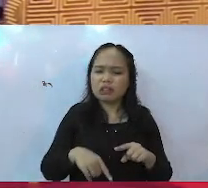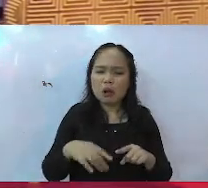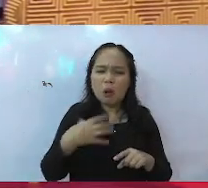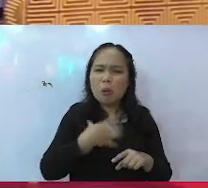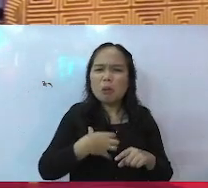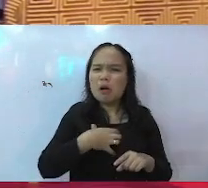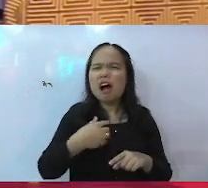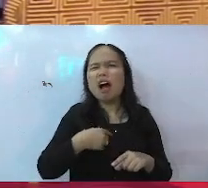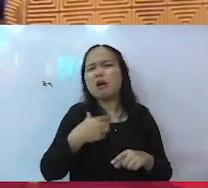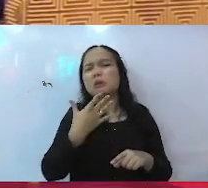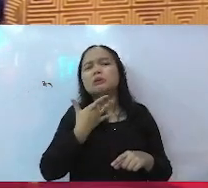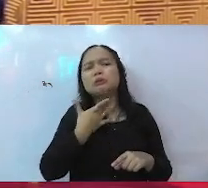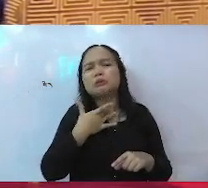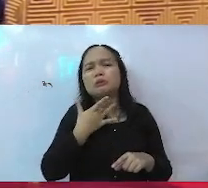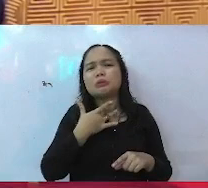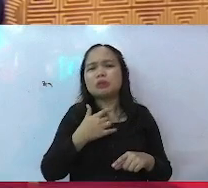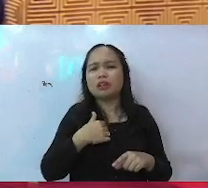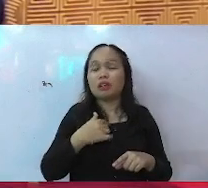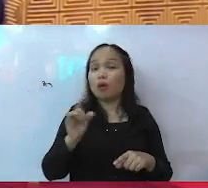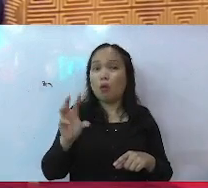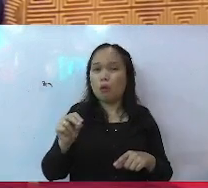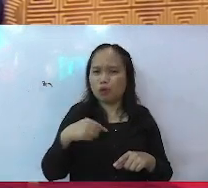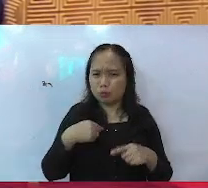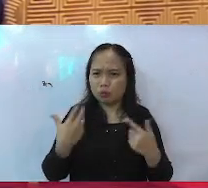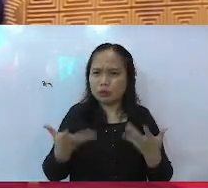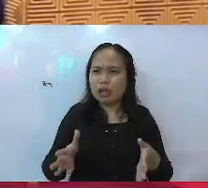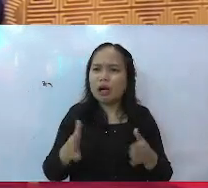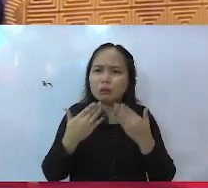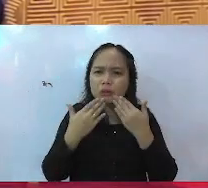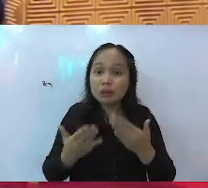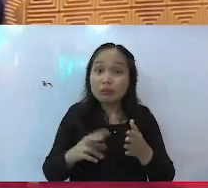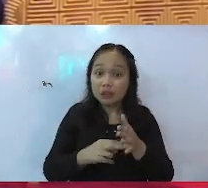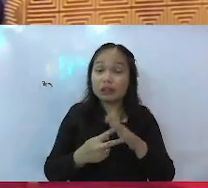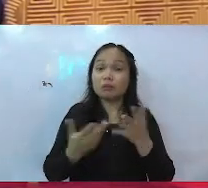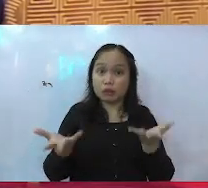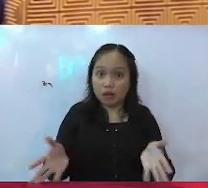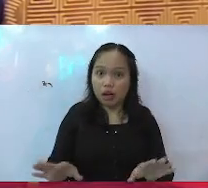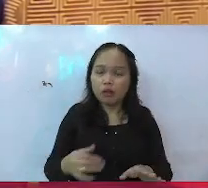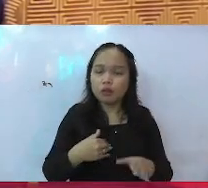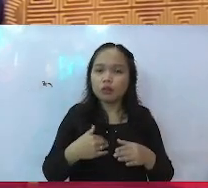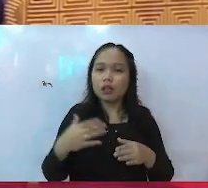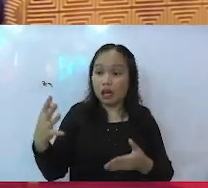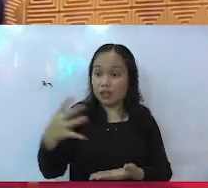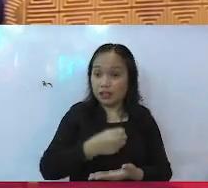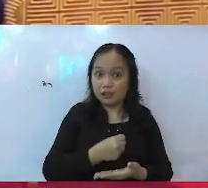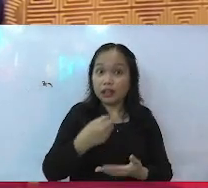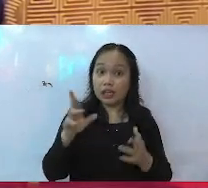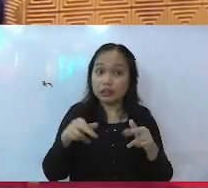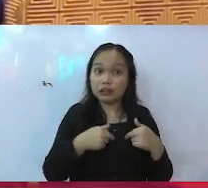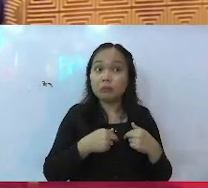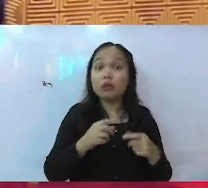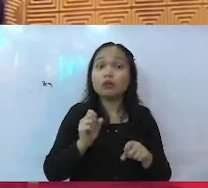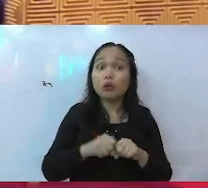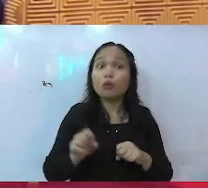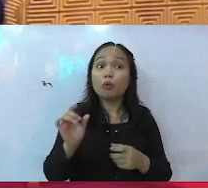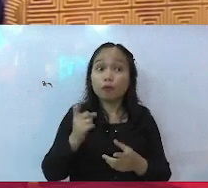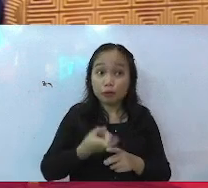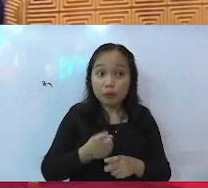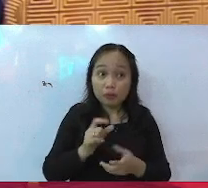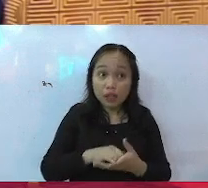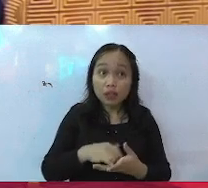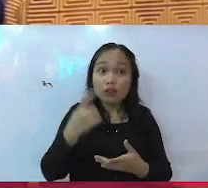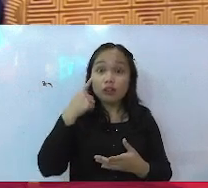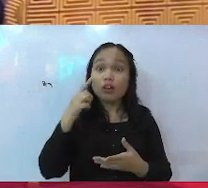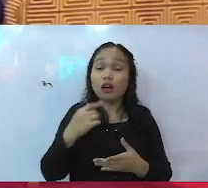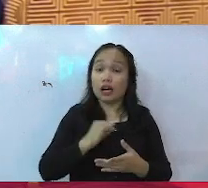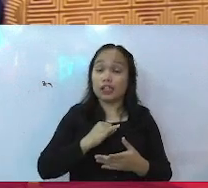eh hindi nagpasalamat na ako ibig sabihin may nakuha na ako at mula doon para ma matalo ko yung